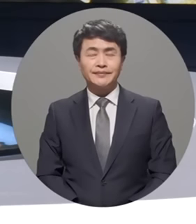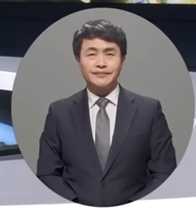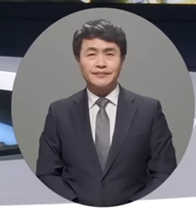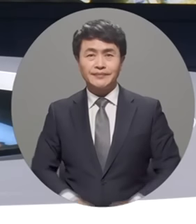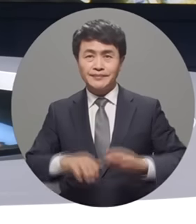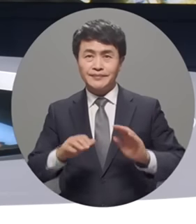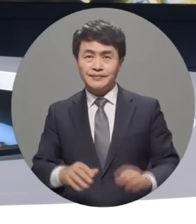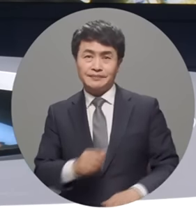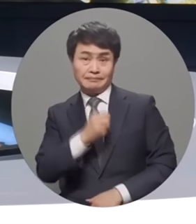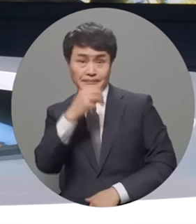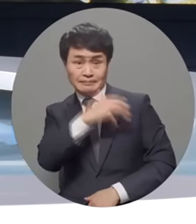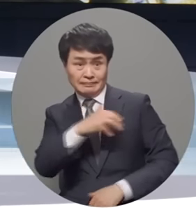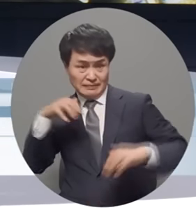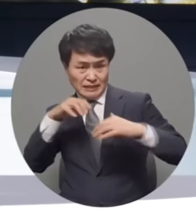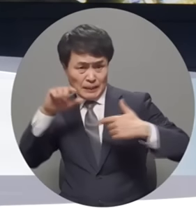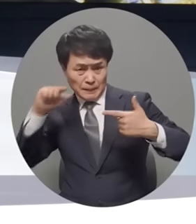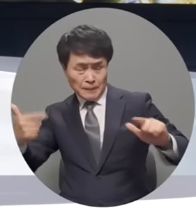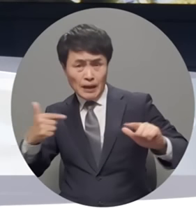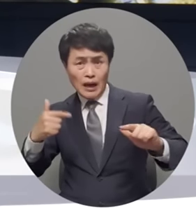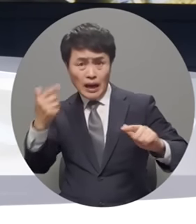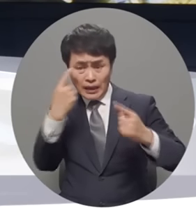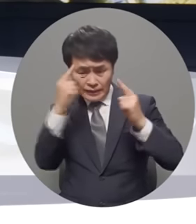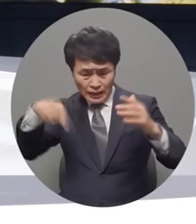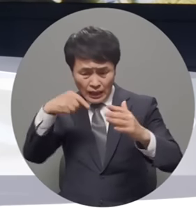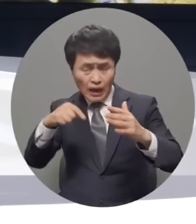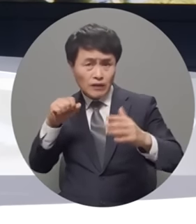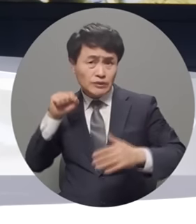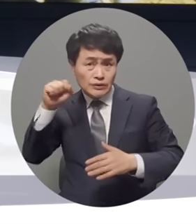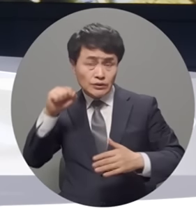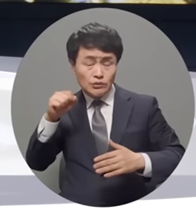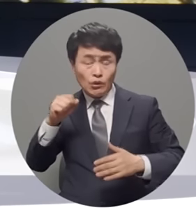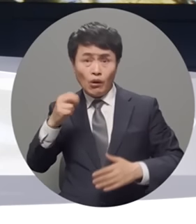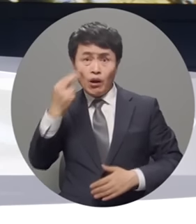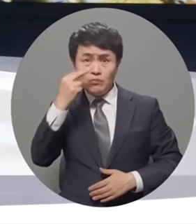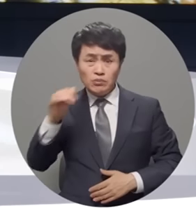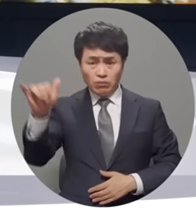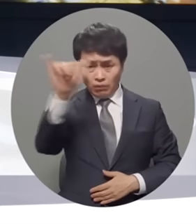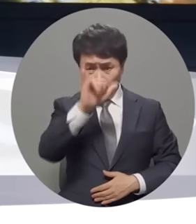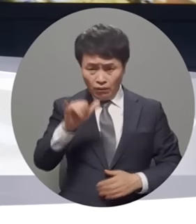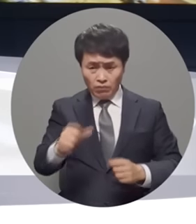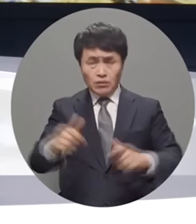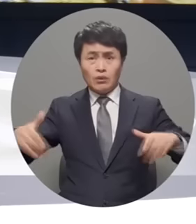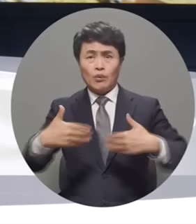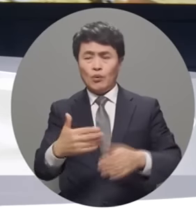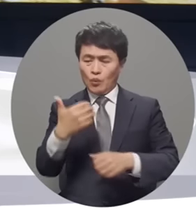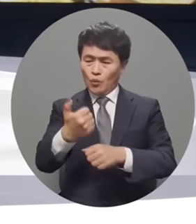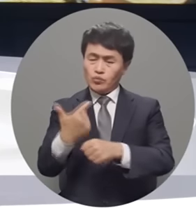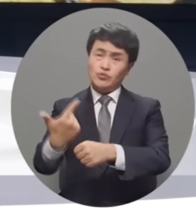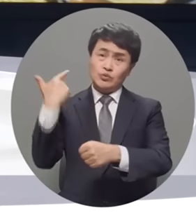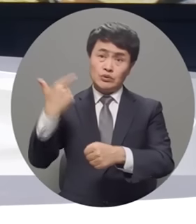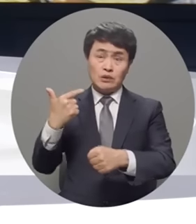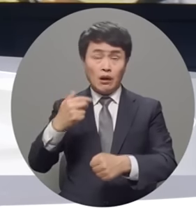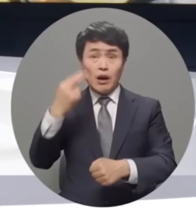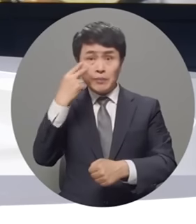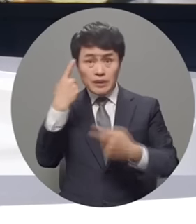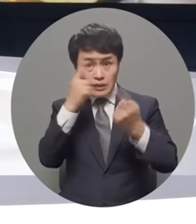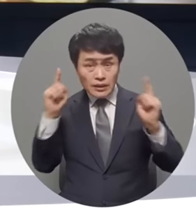가자 전쟁에 반대하는 대학가 시위가 미국 전역으로 번지고 있습니다. 56년 전 미국 대학가를